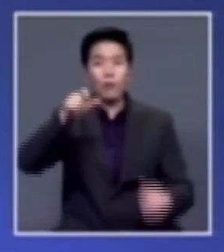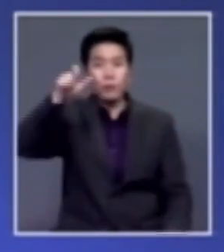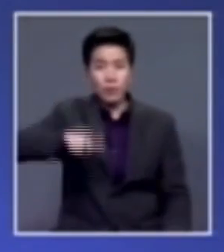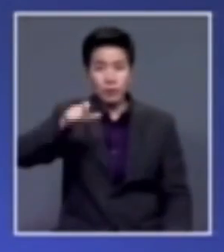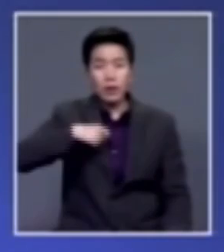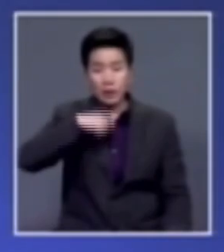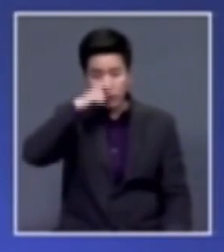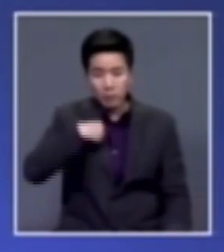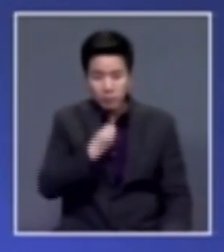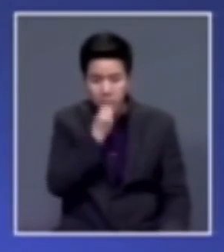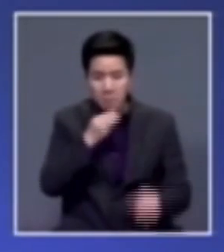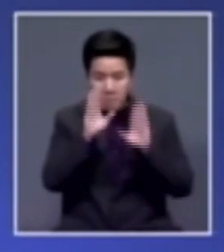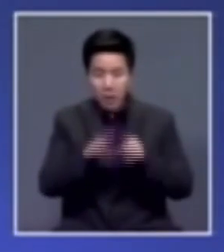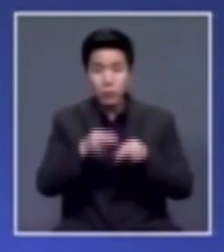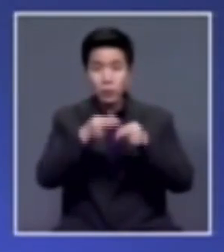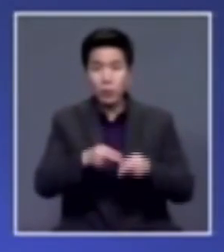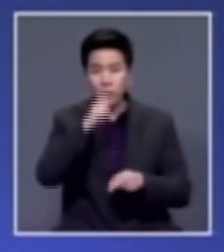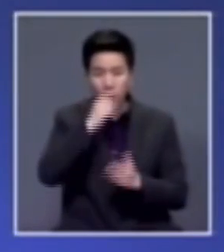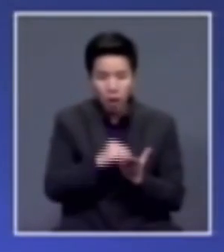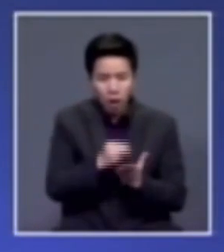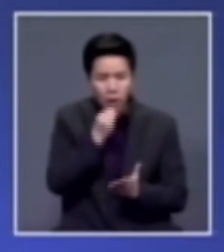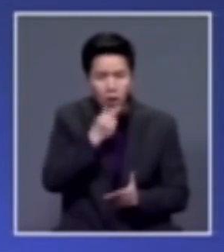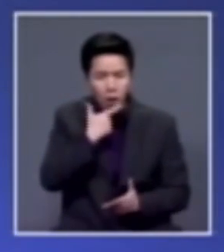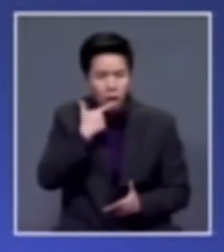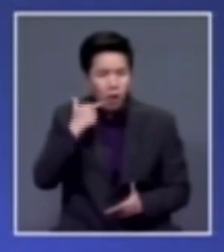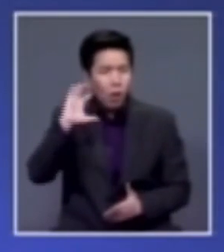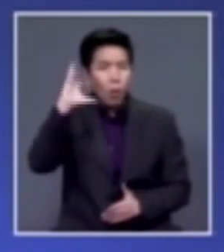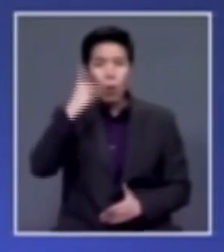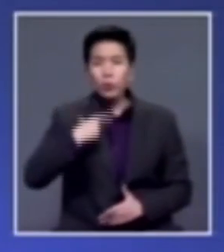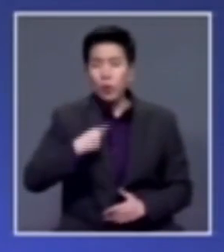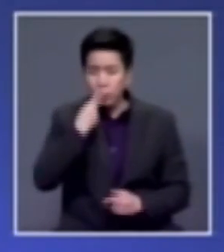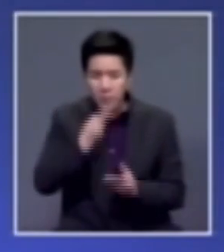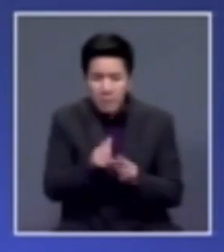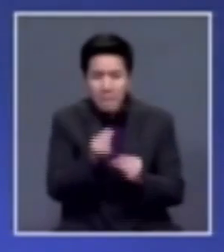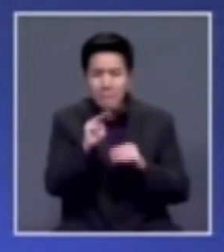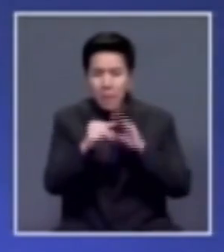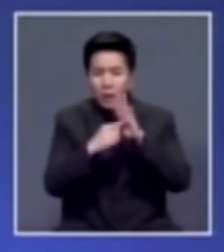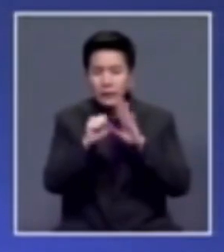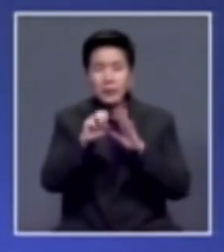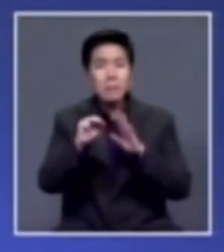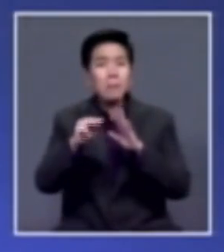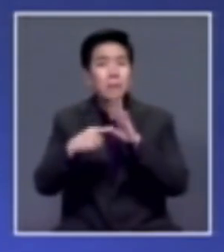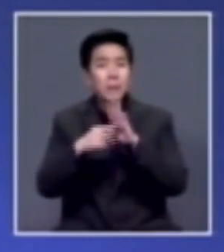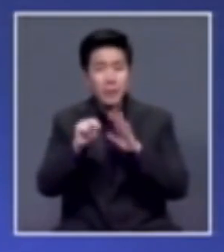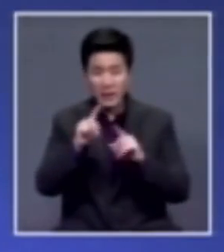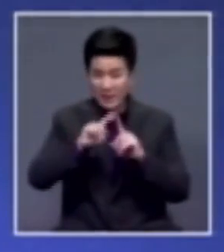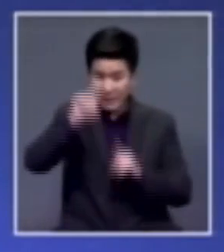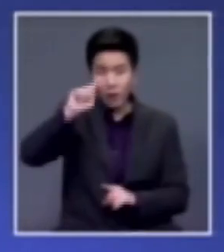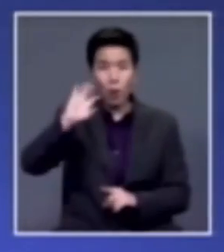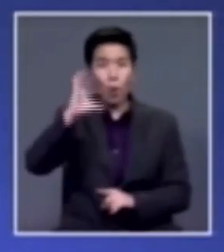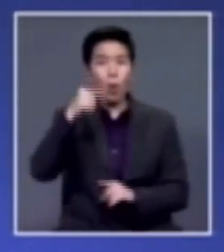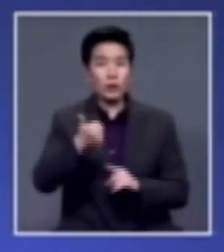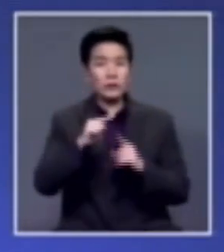ราะเรามีทั้งอาหารที่มีเอกลักษณ์มีรสชาติที่เป็นชื่นชอบของชาวโลกเช่นแกงมัสมั่นได้อันดับ1ของโลกตามที่ซีเรน